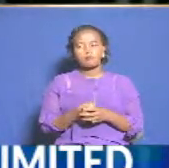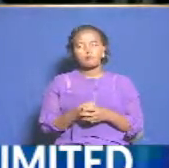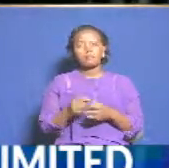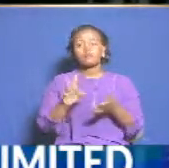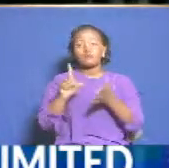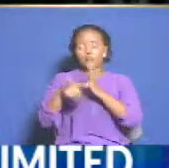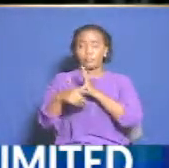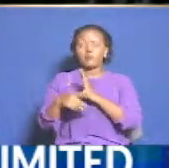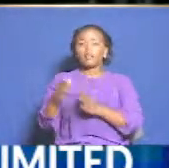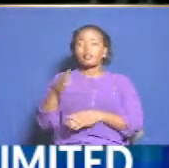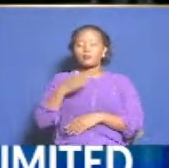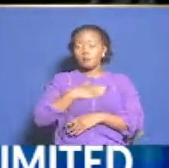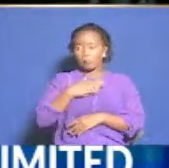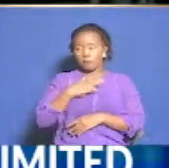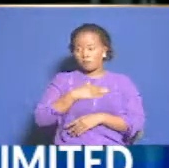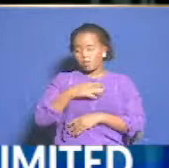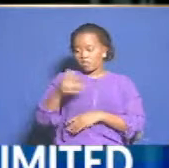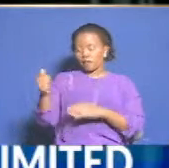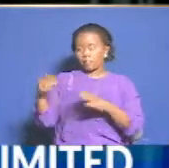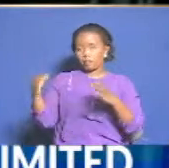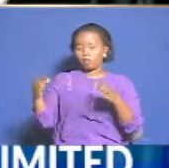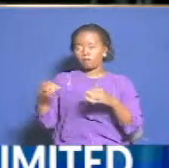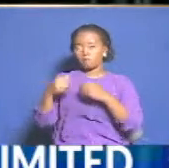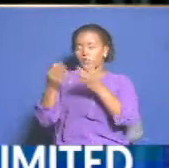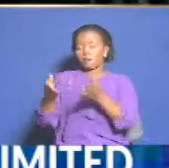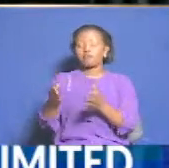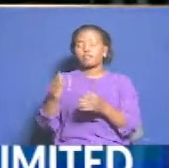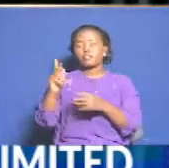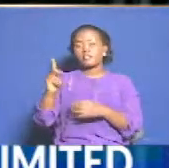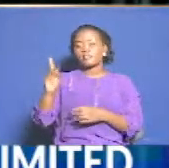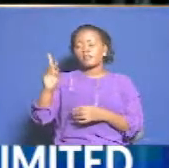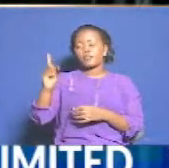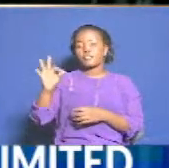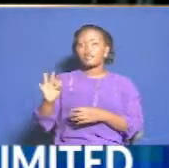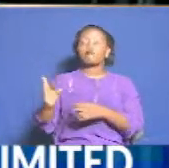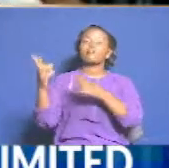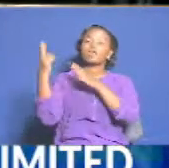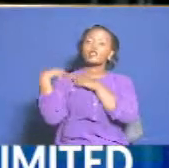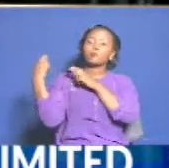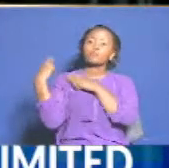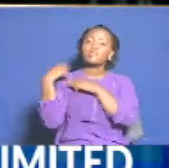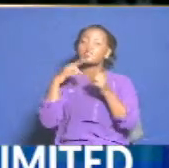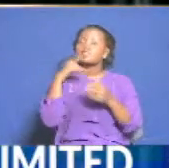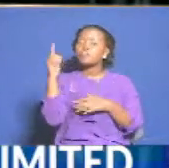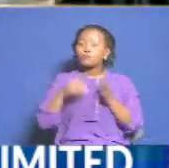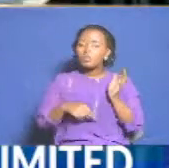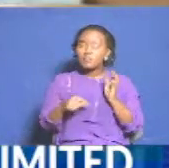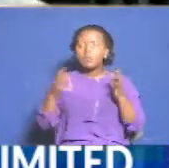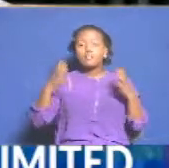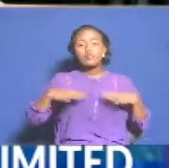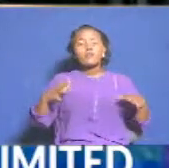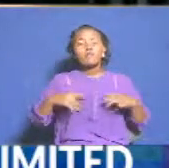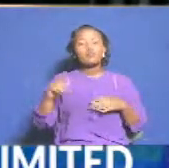Nikapatia hawa wenzetu wafanye hii kazi, nikawaambia jameni, Wakenya wanaumia,